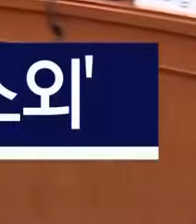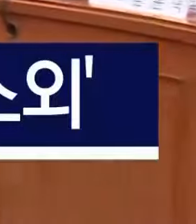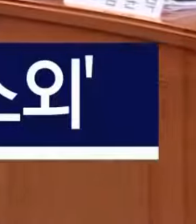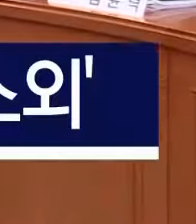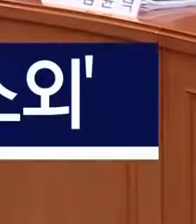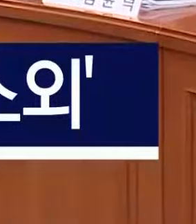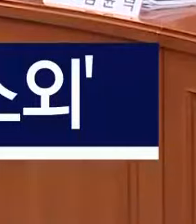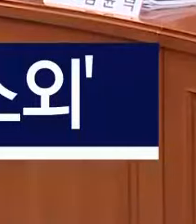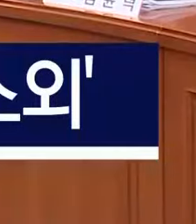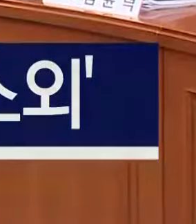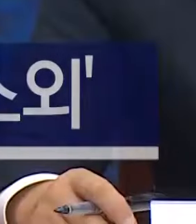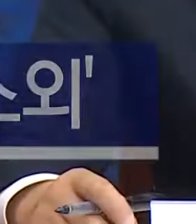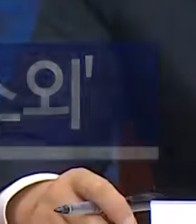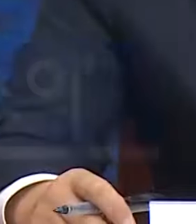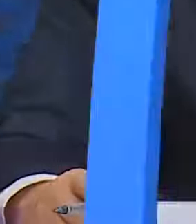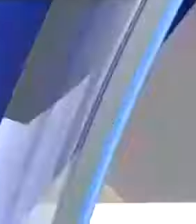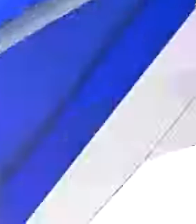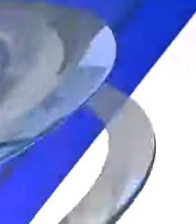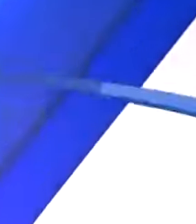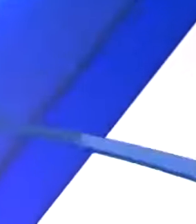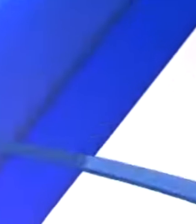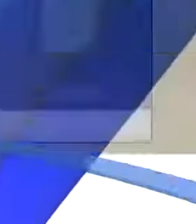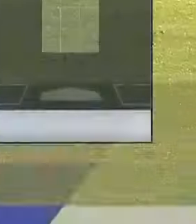가속화되고 있다는 위기감이 커지고 있습니다.